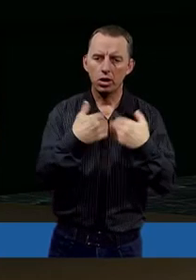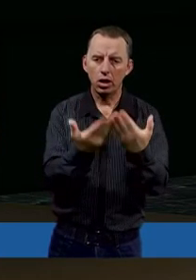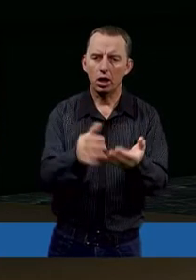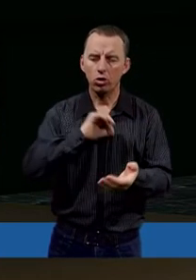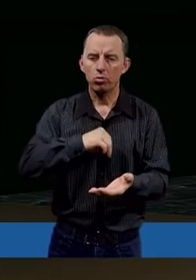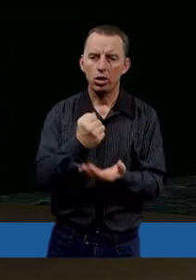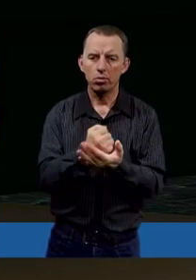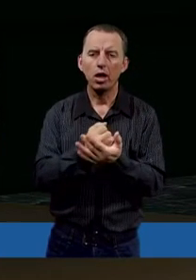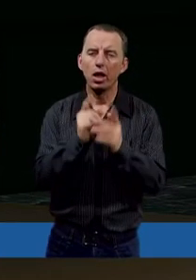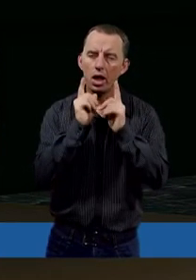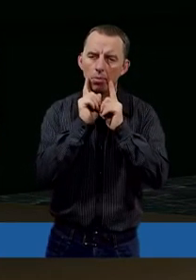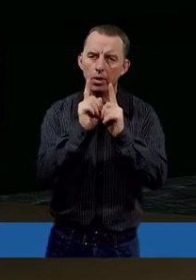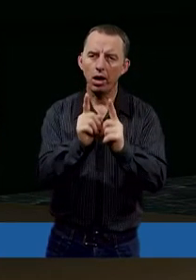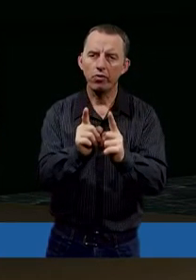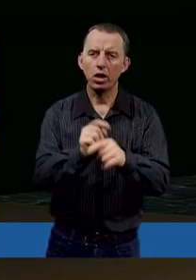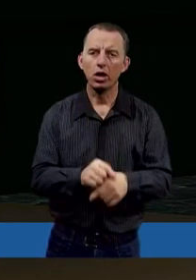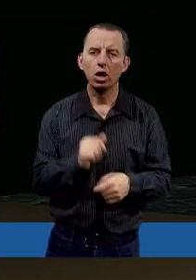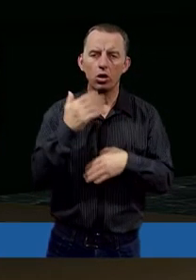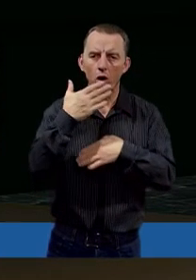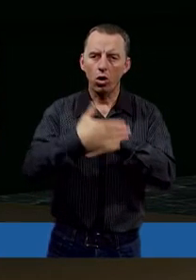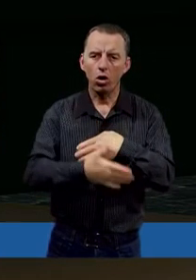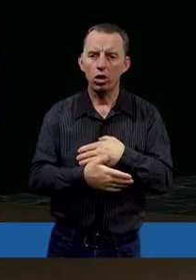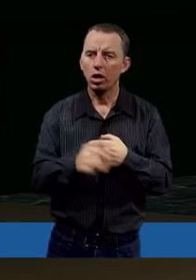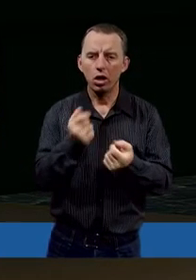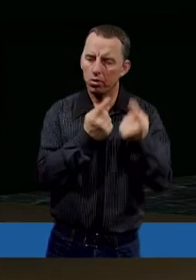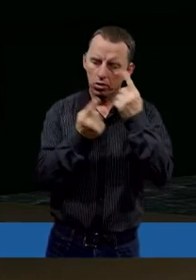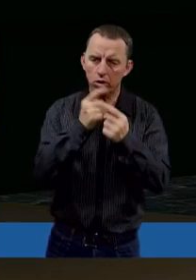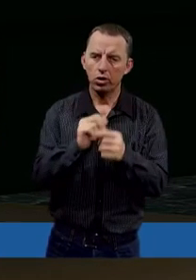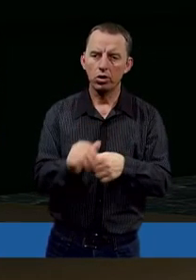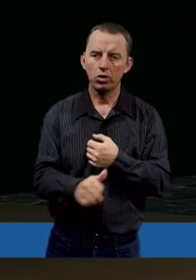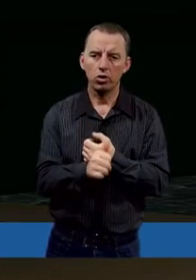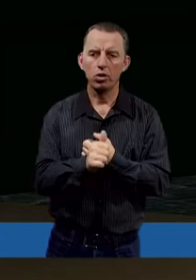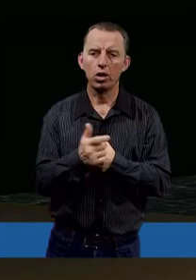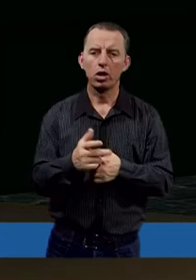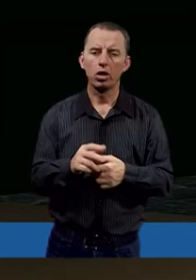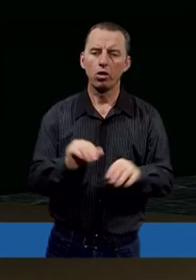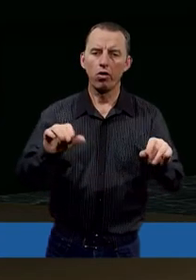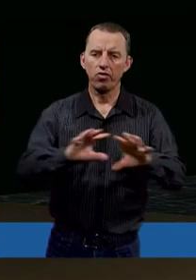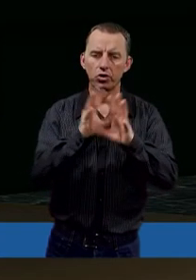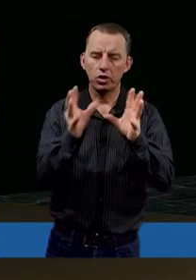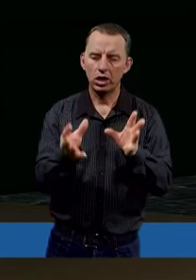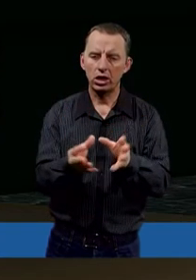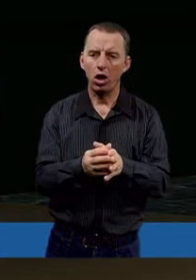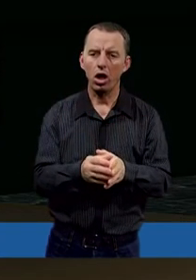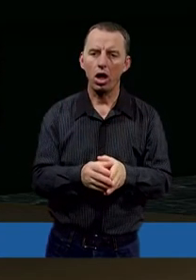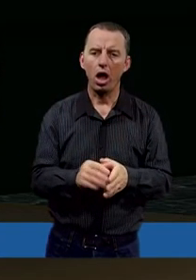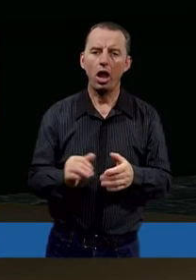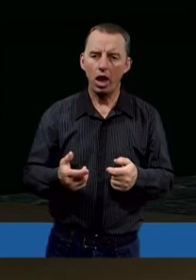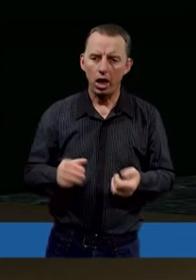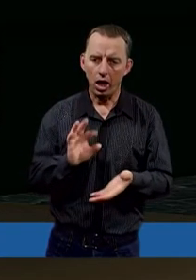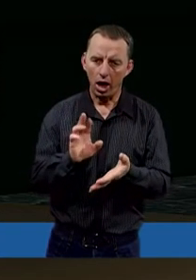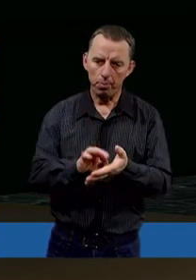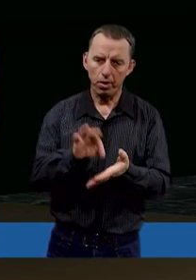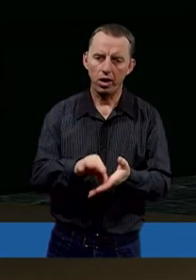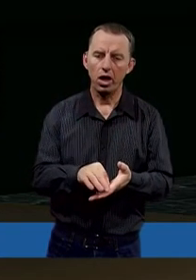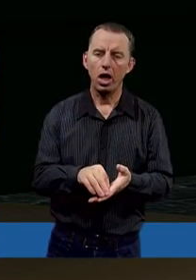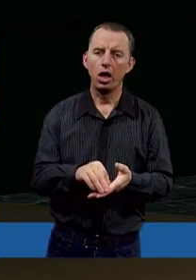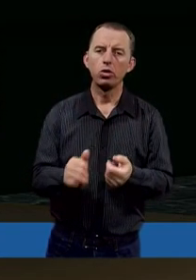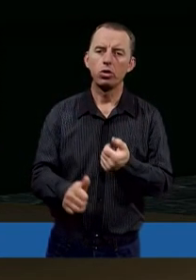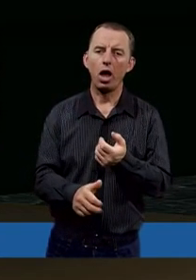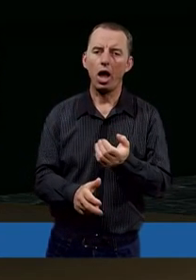sprawę z tego, że my naprawdę tak do końca nie jesteśmy wtajemniczeni w to wszystko i musimy na pewne